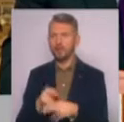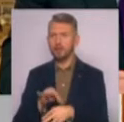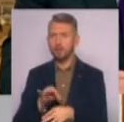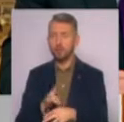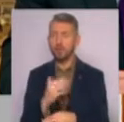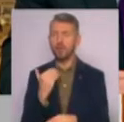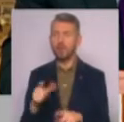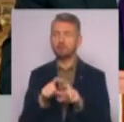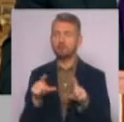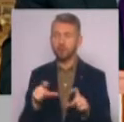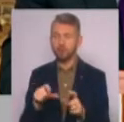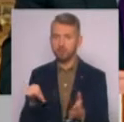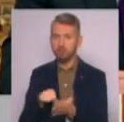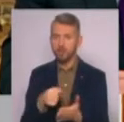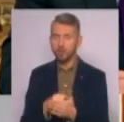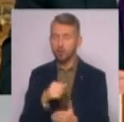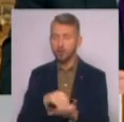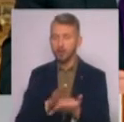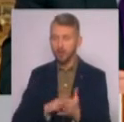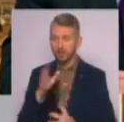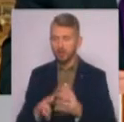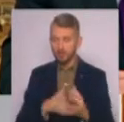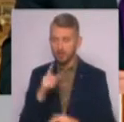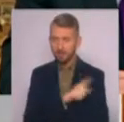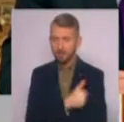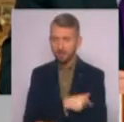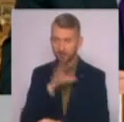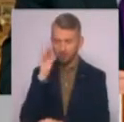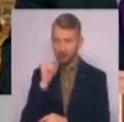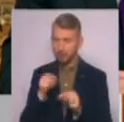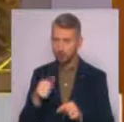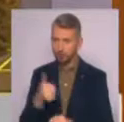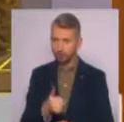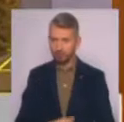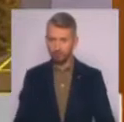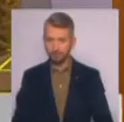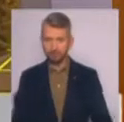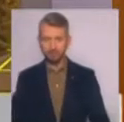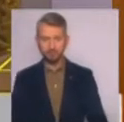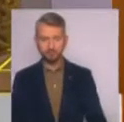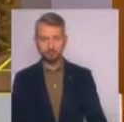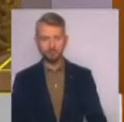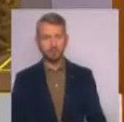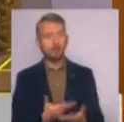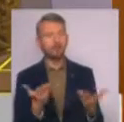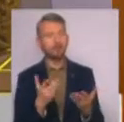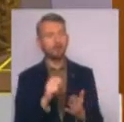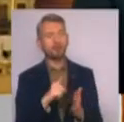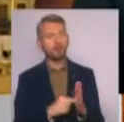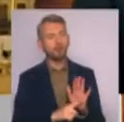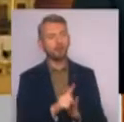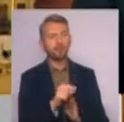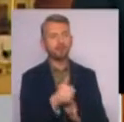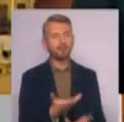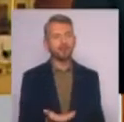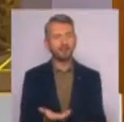причетний до відзначення всесвітніх медичних дат, які на цьому тижні? З якого питання починаємо? Починаємо